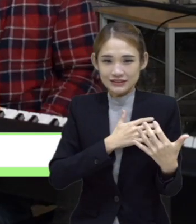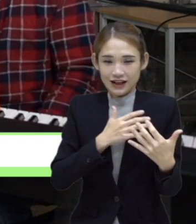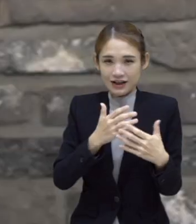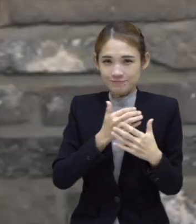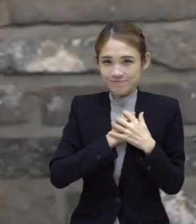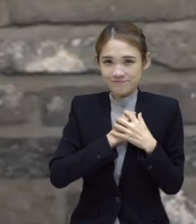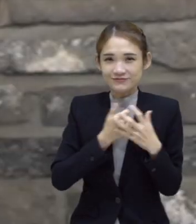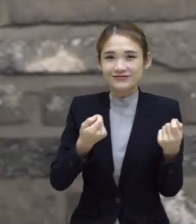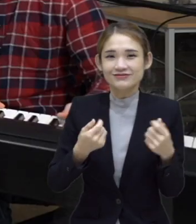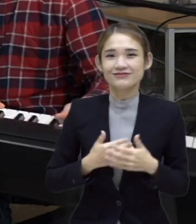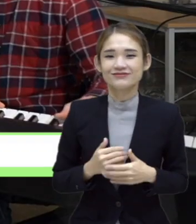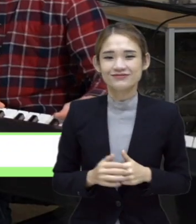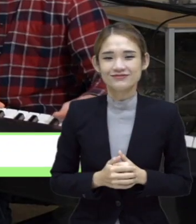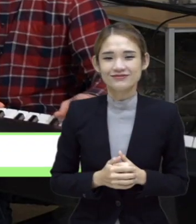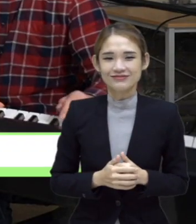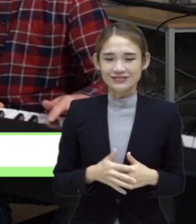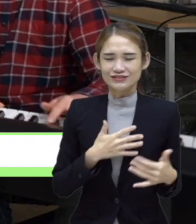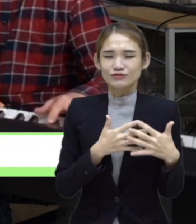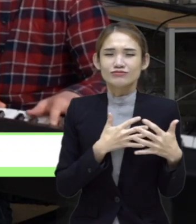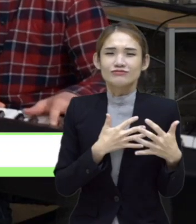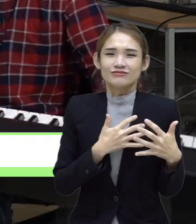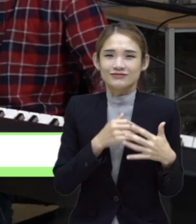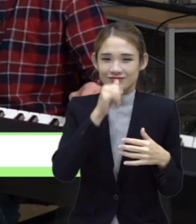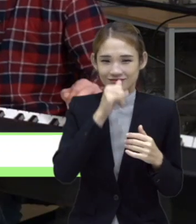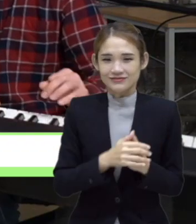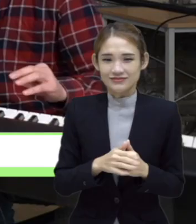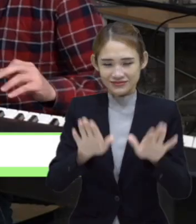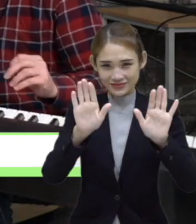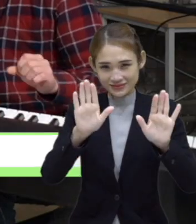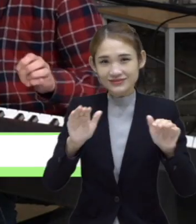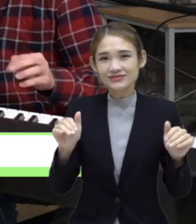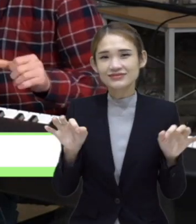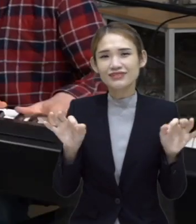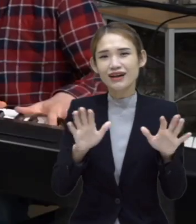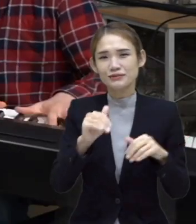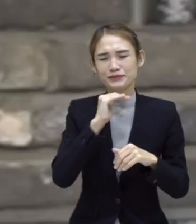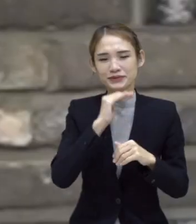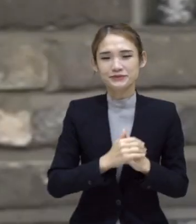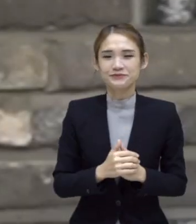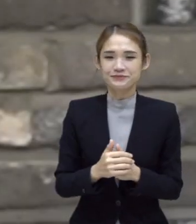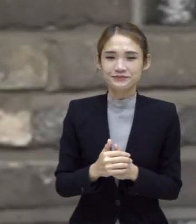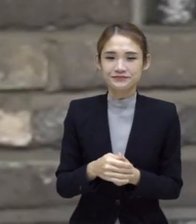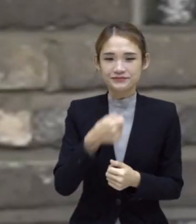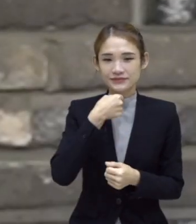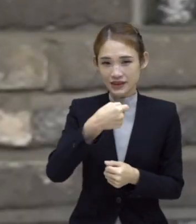잡고 계세요. 아 이거 나 이거 너무 떨리네. 잠깐만 잠깐만 아니야 저 할 수 있어요.